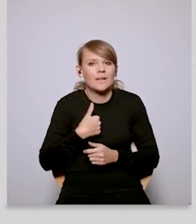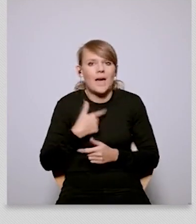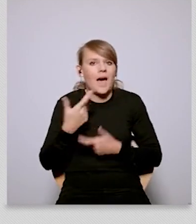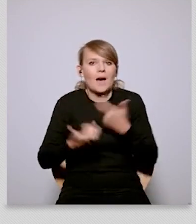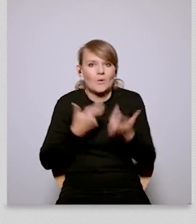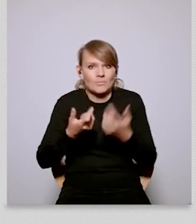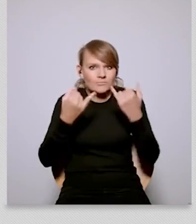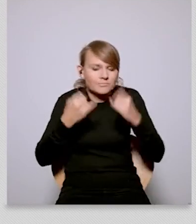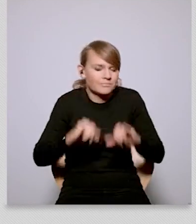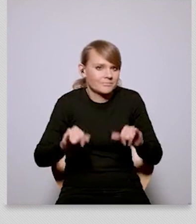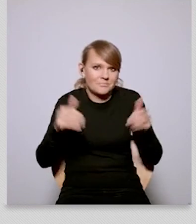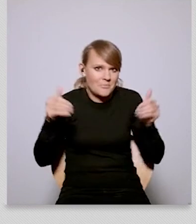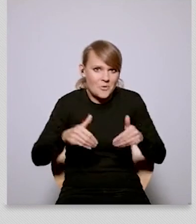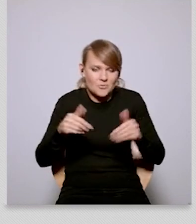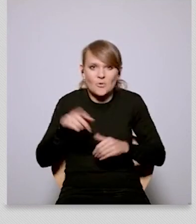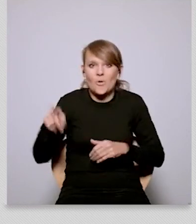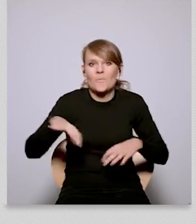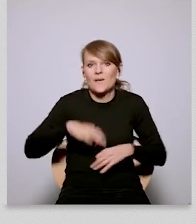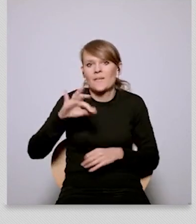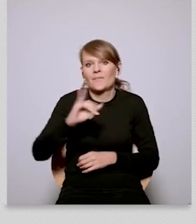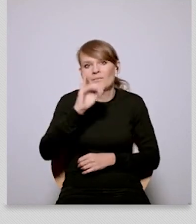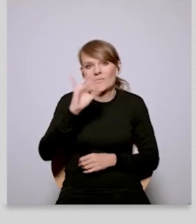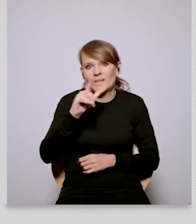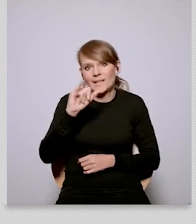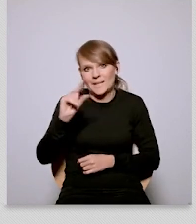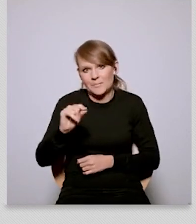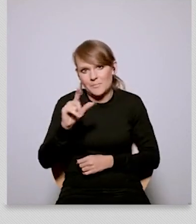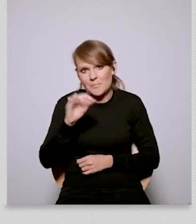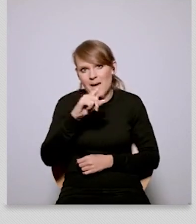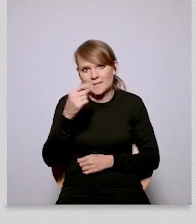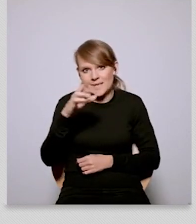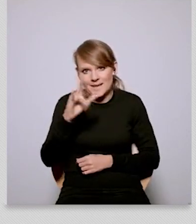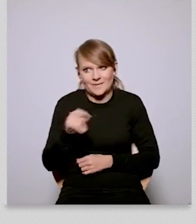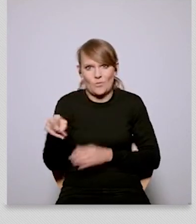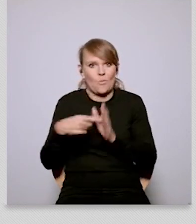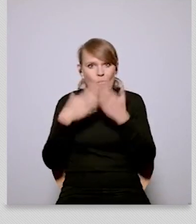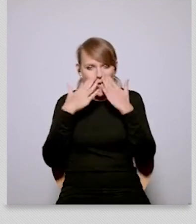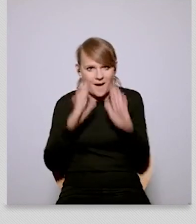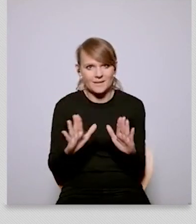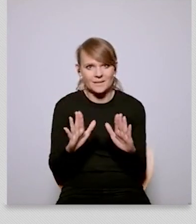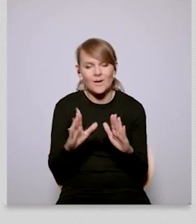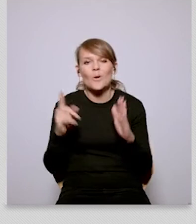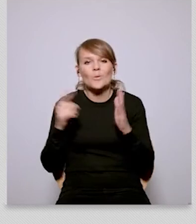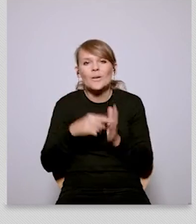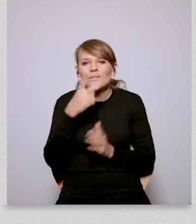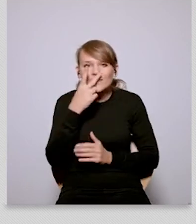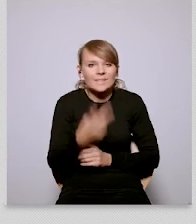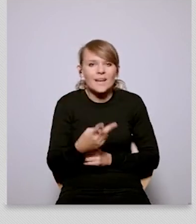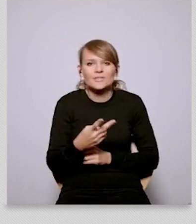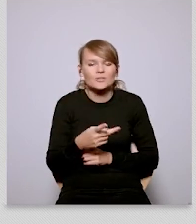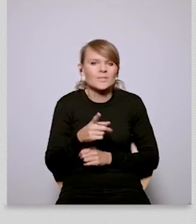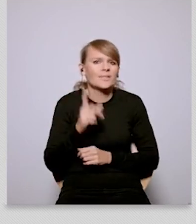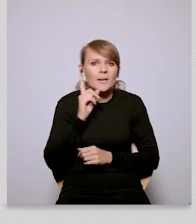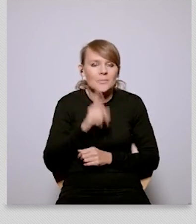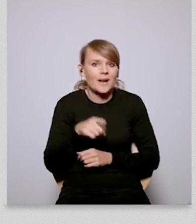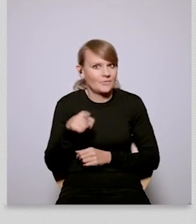robić to co Pan Filip Mazderski pokazał więc to pokazuje jak niezwykłym przedsięwzięciem mamy